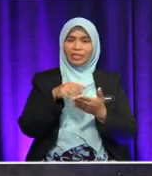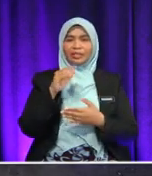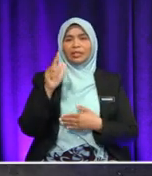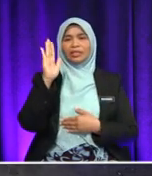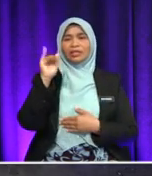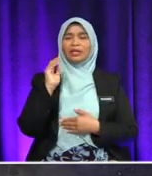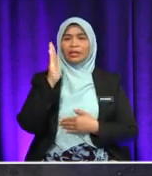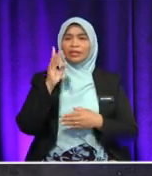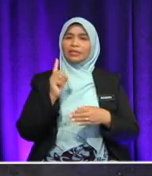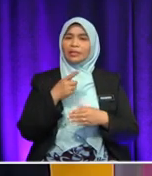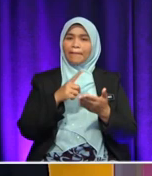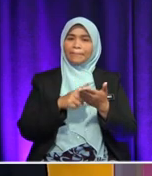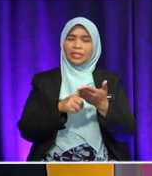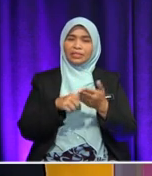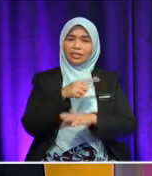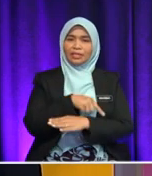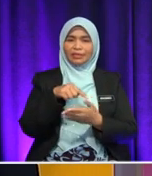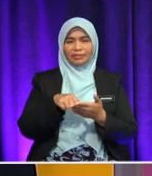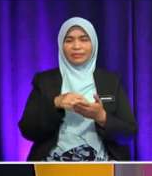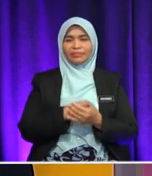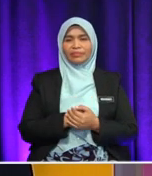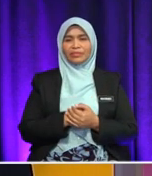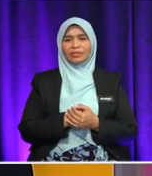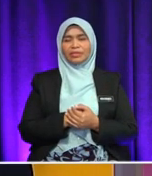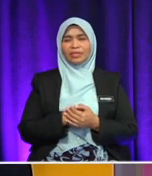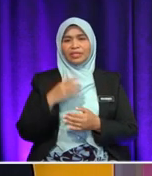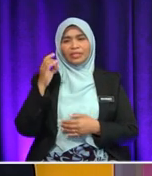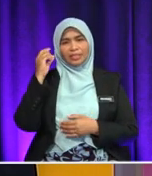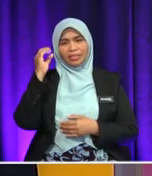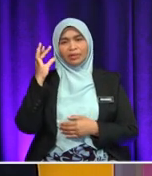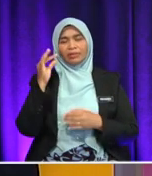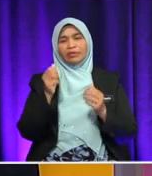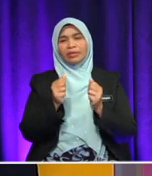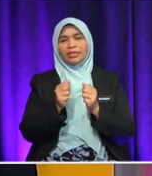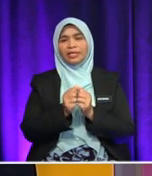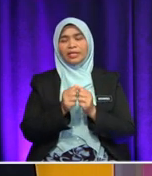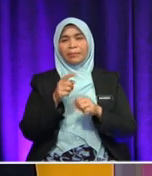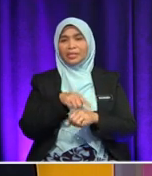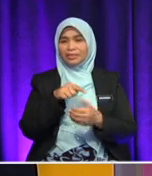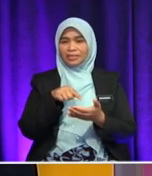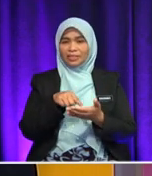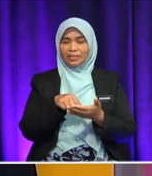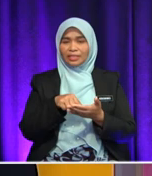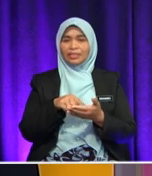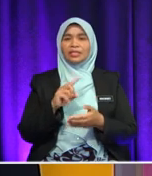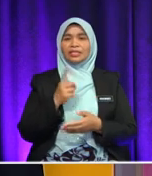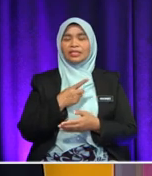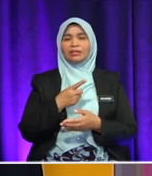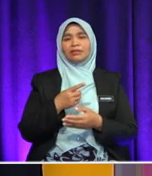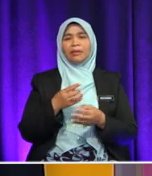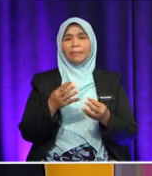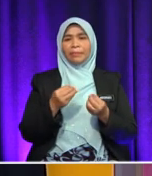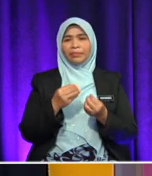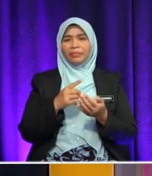Insya Allah mudah-mudahan dalam masa kita bincangkan perkara yang berkaitan dengan salat sunat Tasbih ini Kita paham